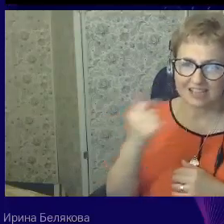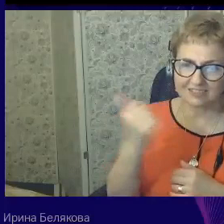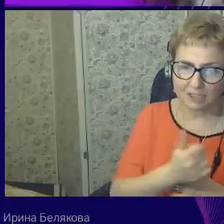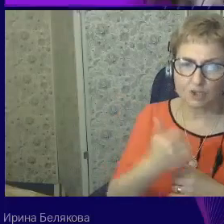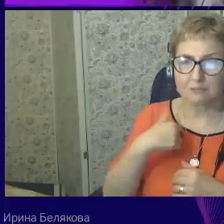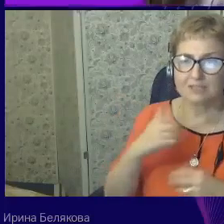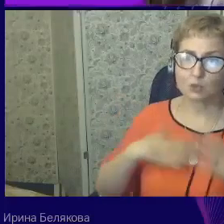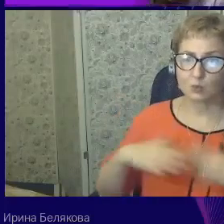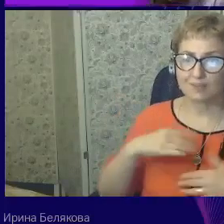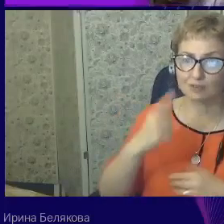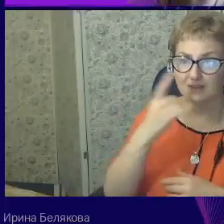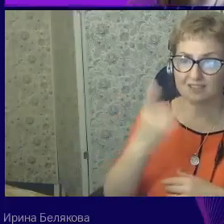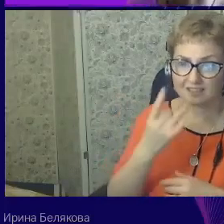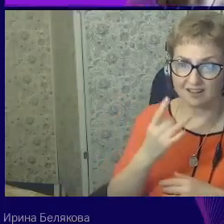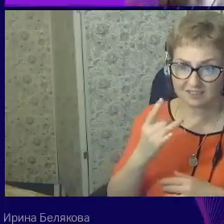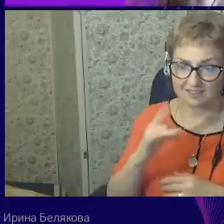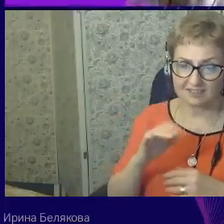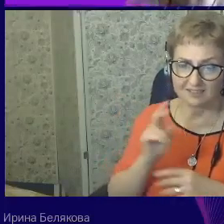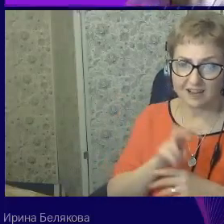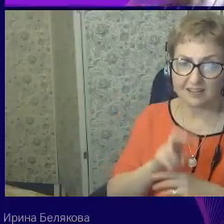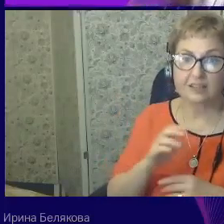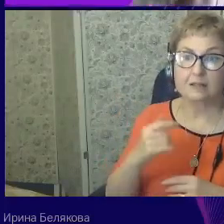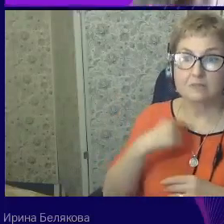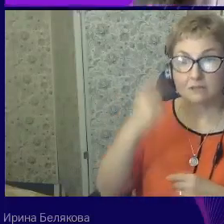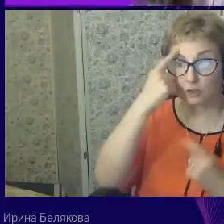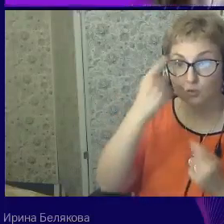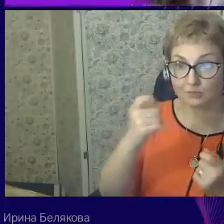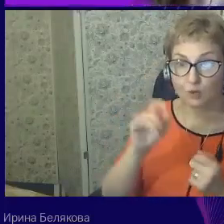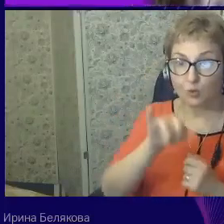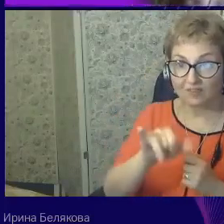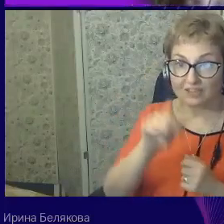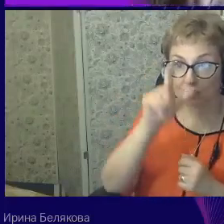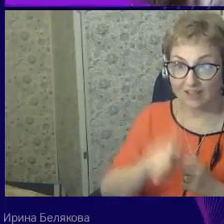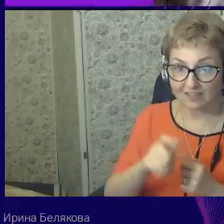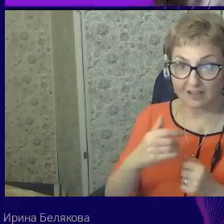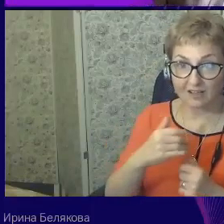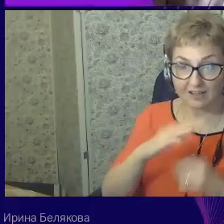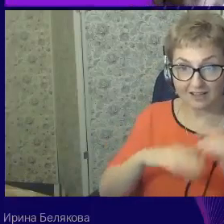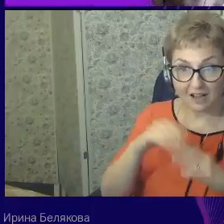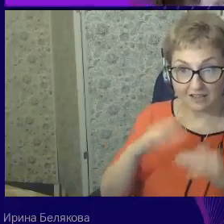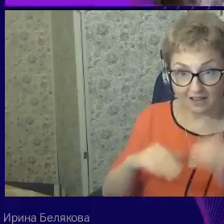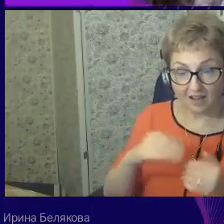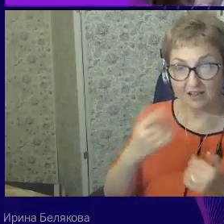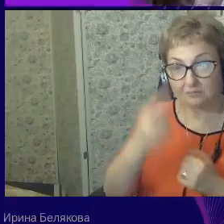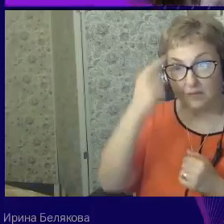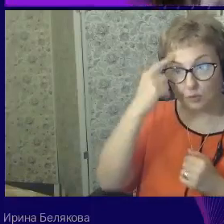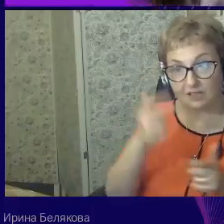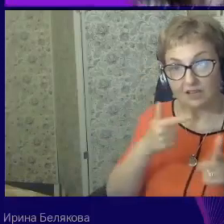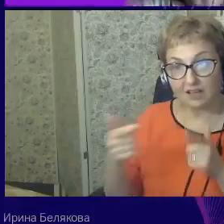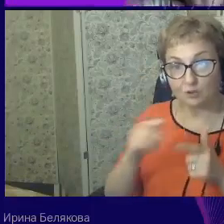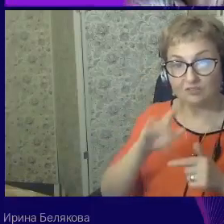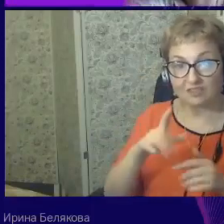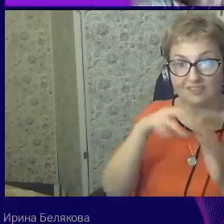ходить. Вот. Мы, как правило, предупреждаем, что у вас человек идет на разряд, вот подумайте, как бы, готовы вы в